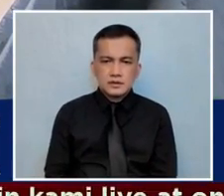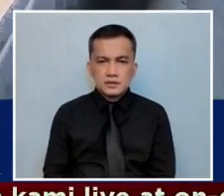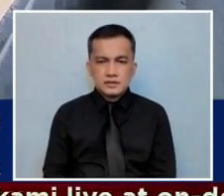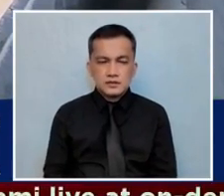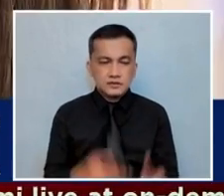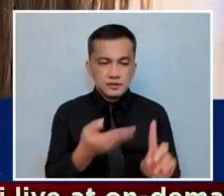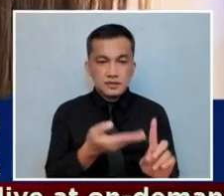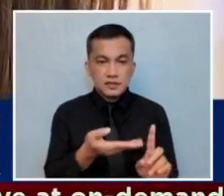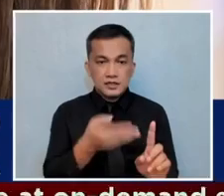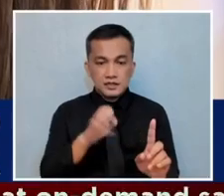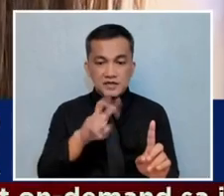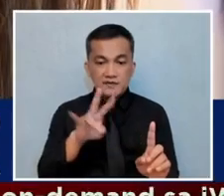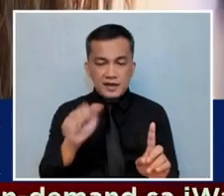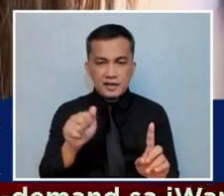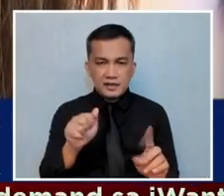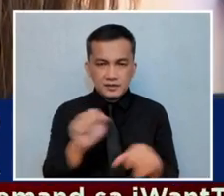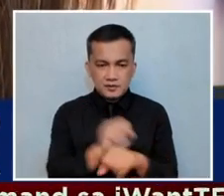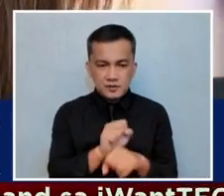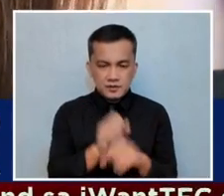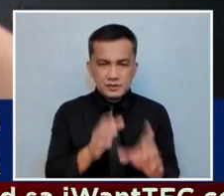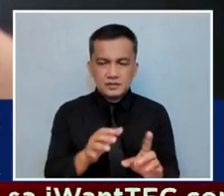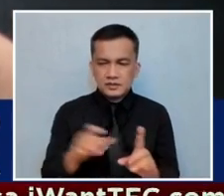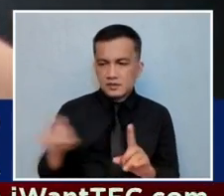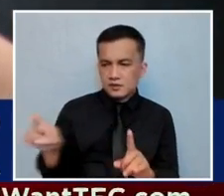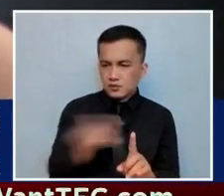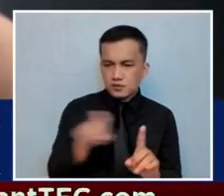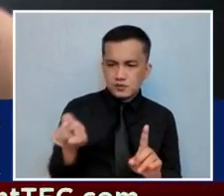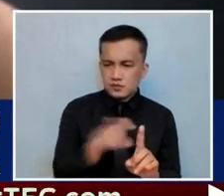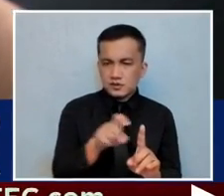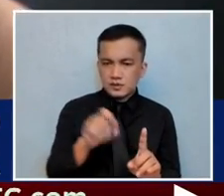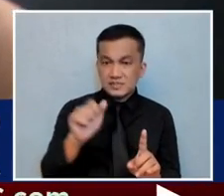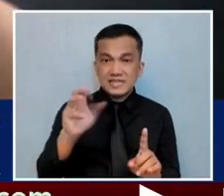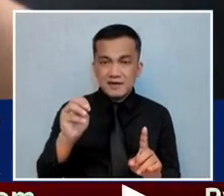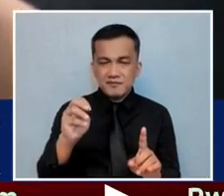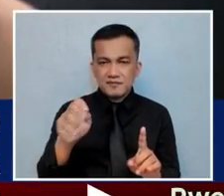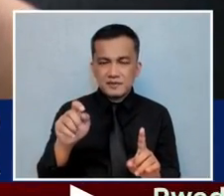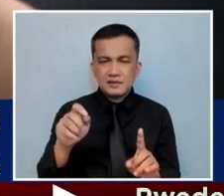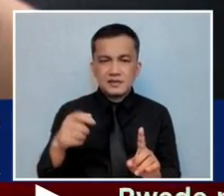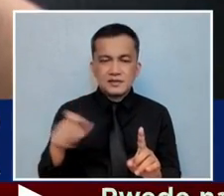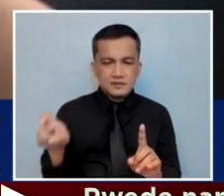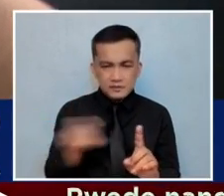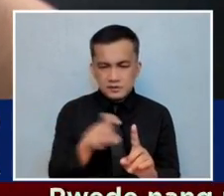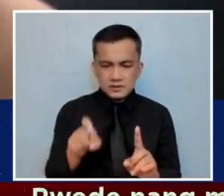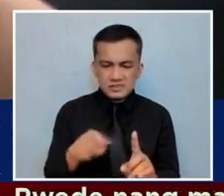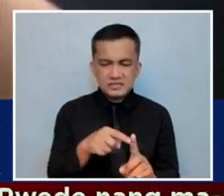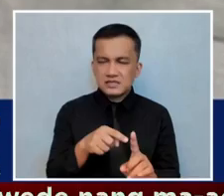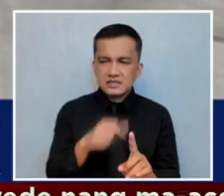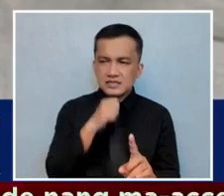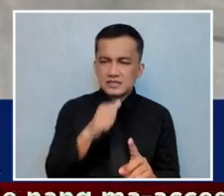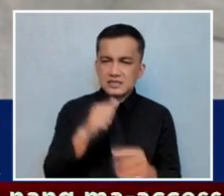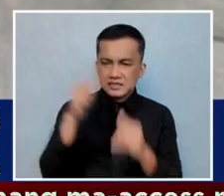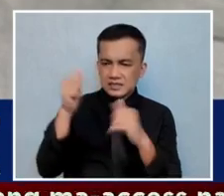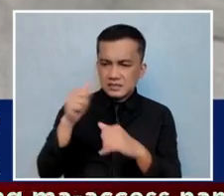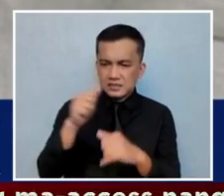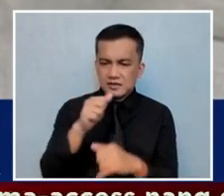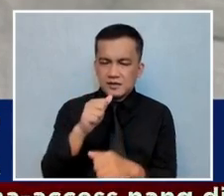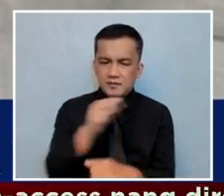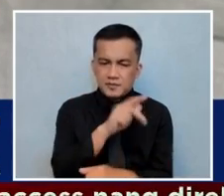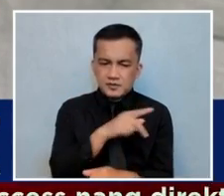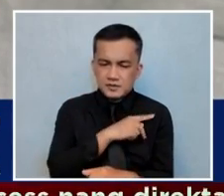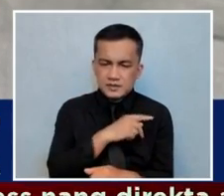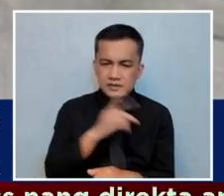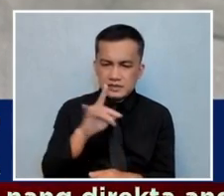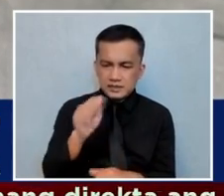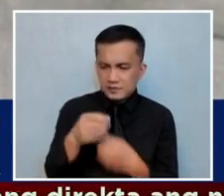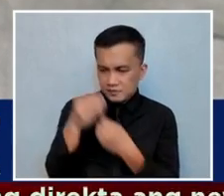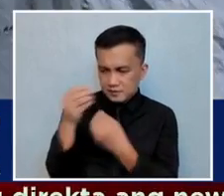isa ring empleyado, ang mga natatanggap na scam texts, pero hindi siya sang-ayon na ibigay ang kanyang personal data para sa mandatory SIM